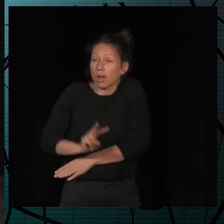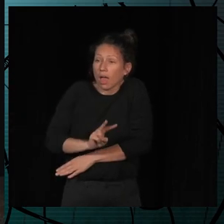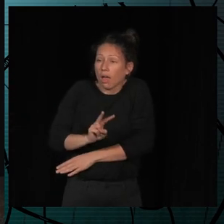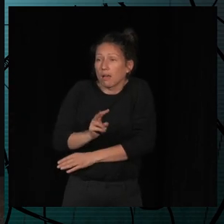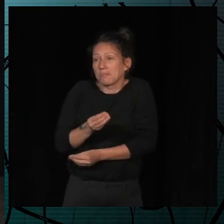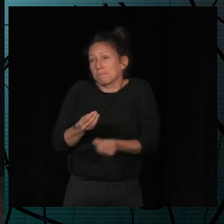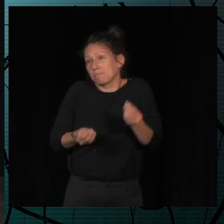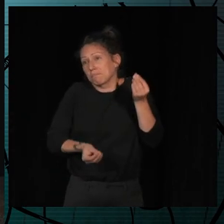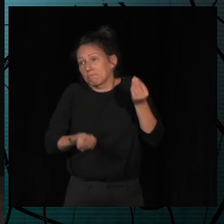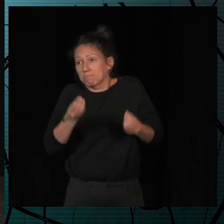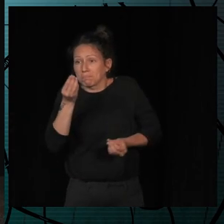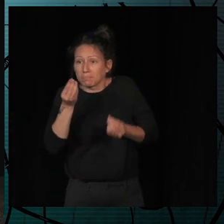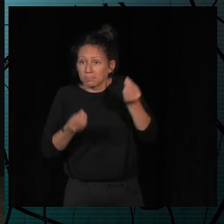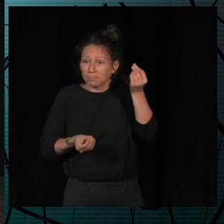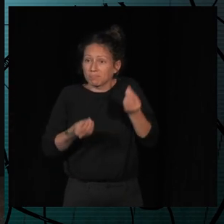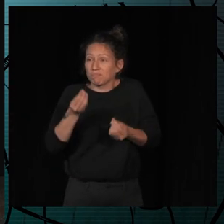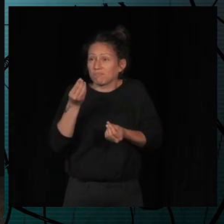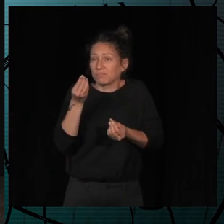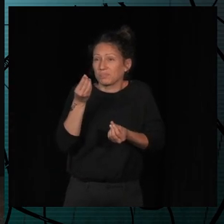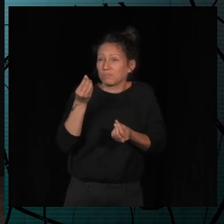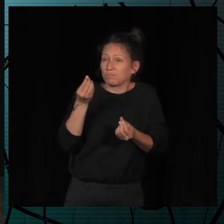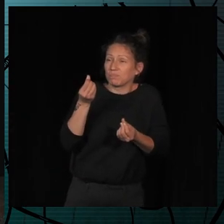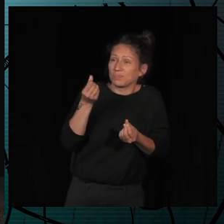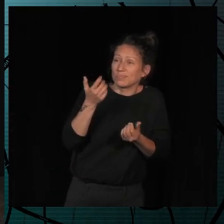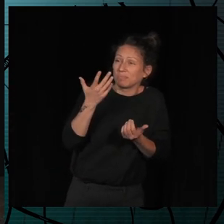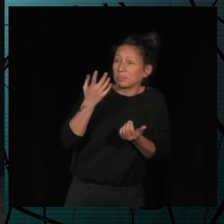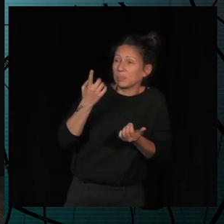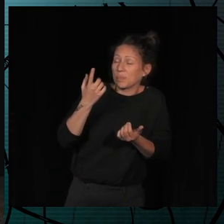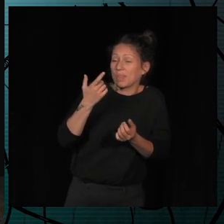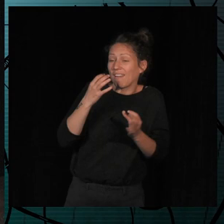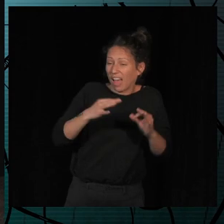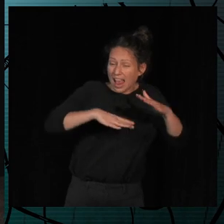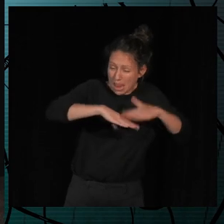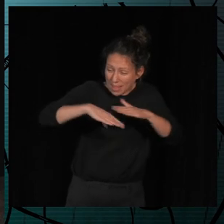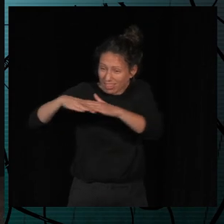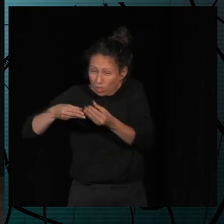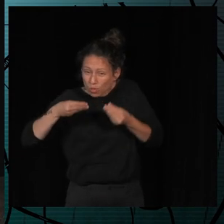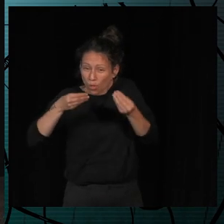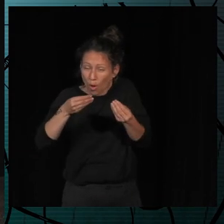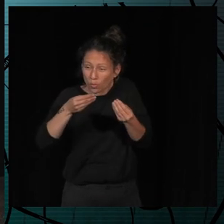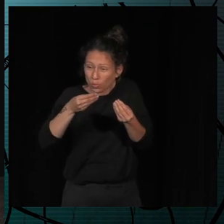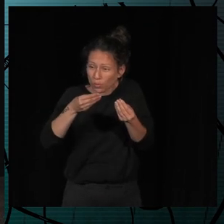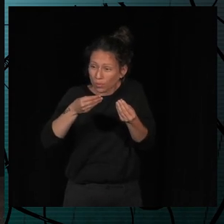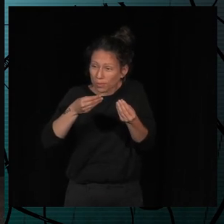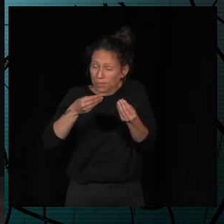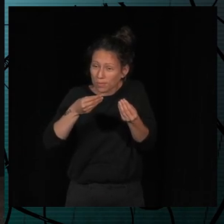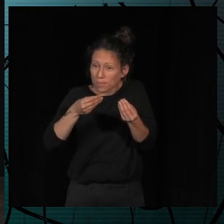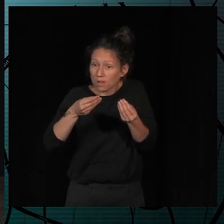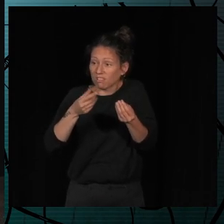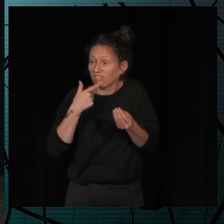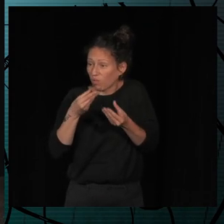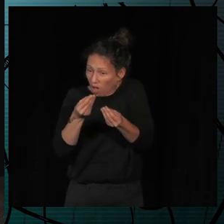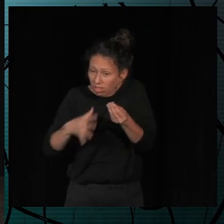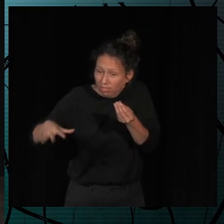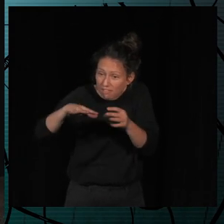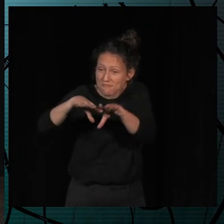dont le message est devenu un peu finalement parfois aussi stigmatisant mais c'est vrai que ça a